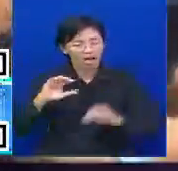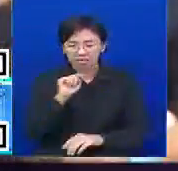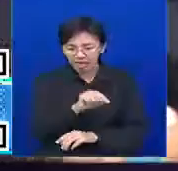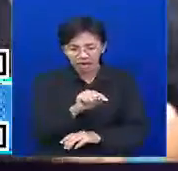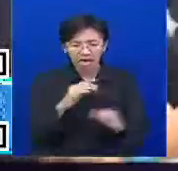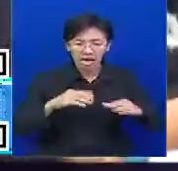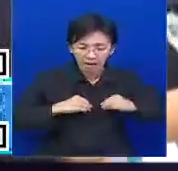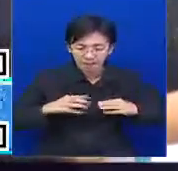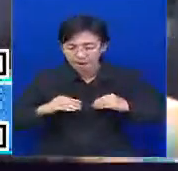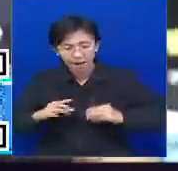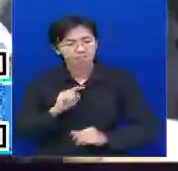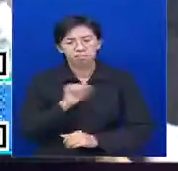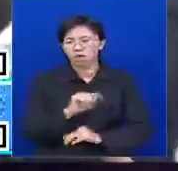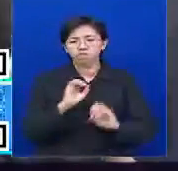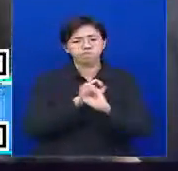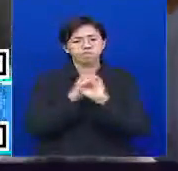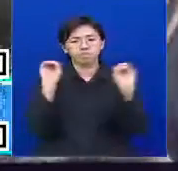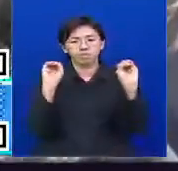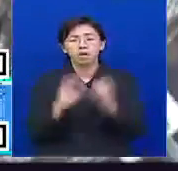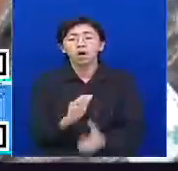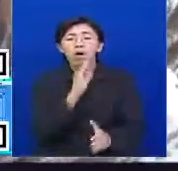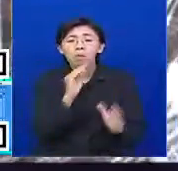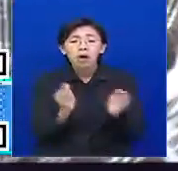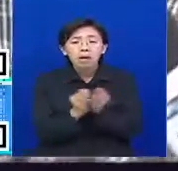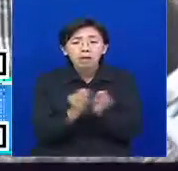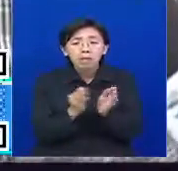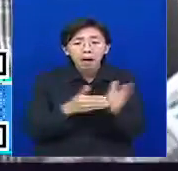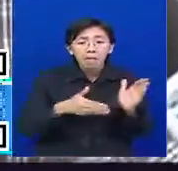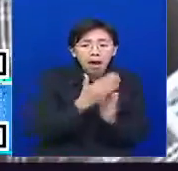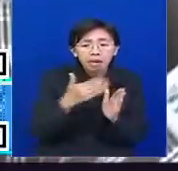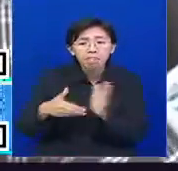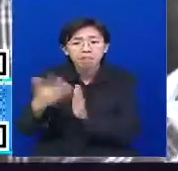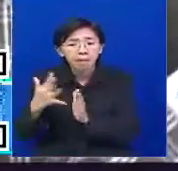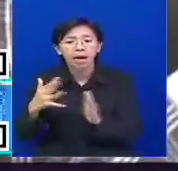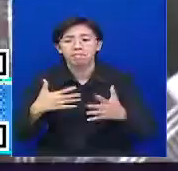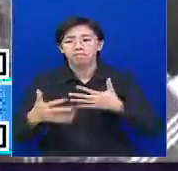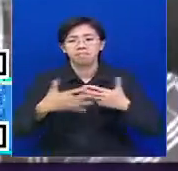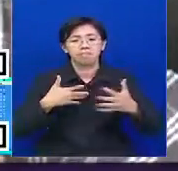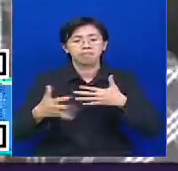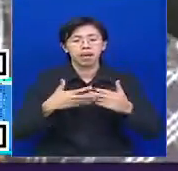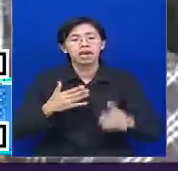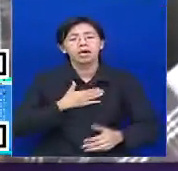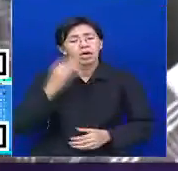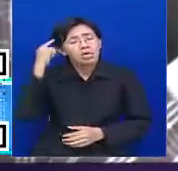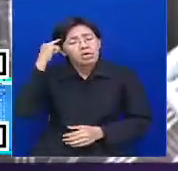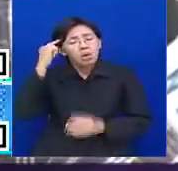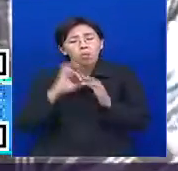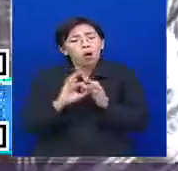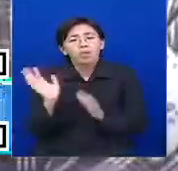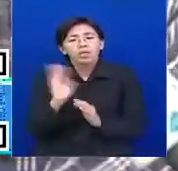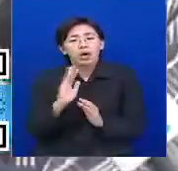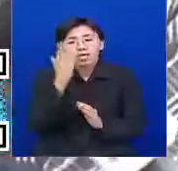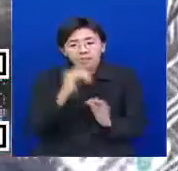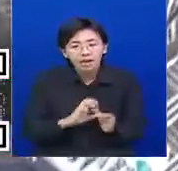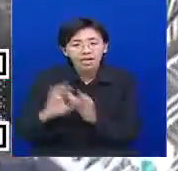ไม่รับร่างรัฐธรรมนูญและไม่ว่าผลนั้นจะออกมาเป็นอย่างไรส่วนตัวไม่วิตกเพราะว่าเป็นกระบวนการที่ผูกพันกับร่างรัฐธร